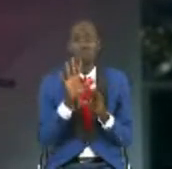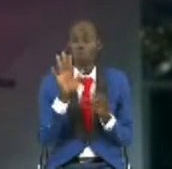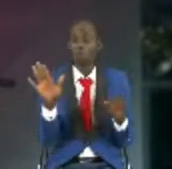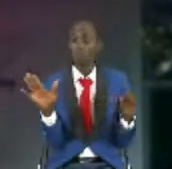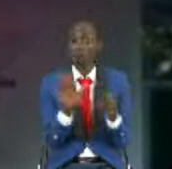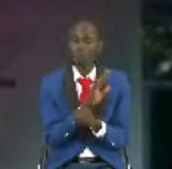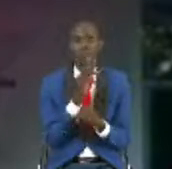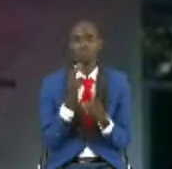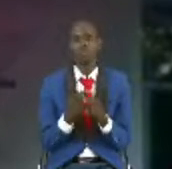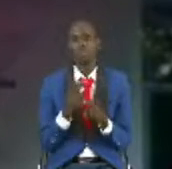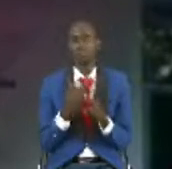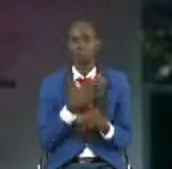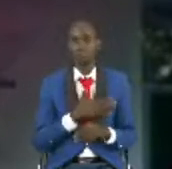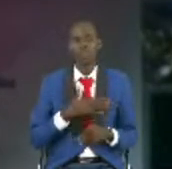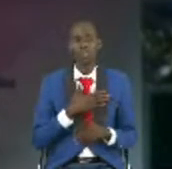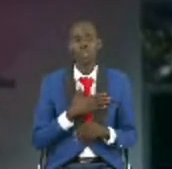remplir les formulaires.